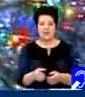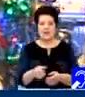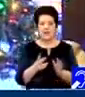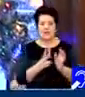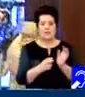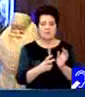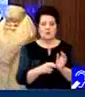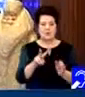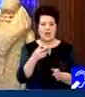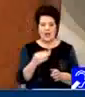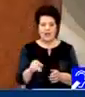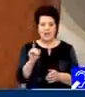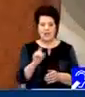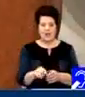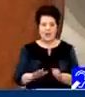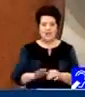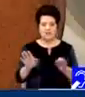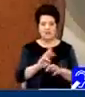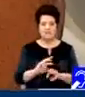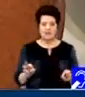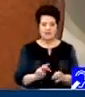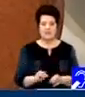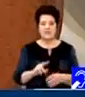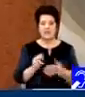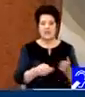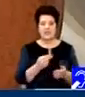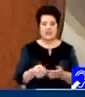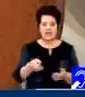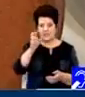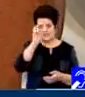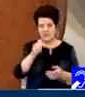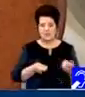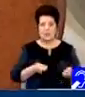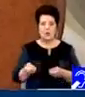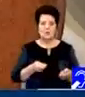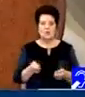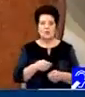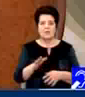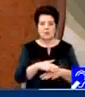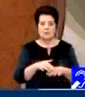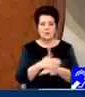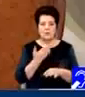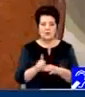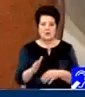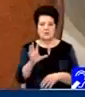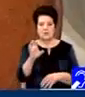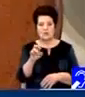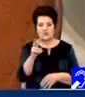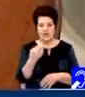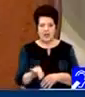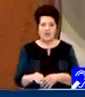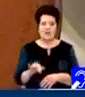câte 700 de lei, iar pentru viceministri, secretari de stat și reprezentanții autorităților publice se vor aloca câte 500 de